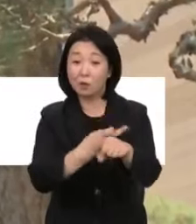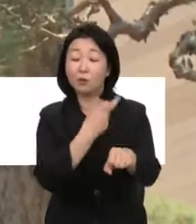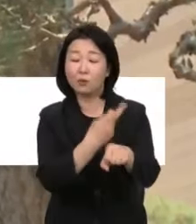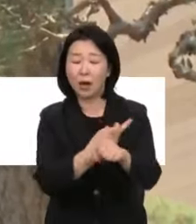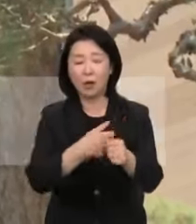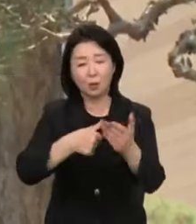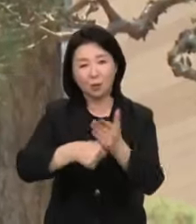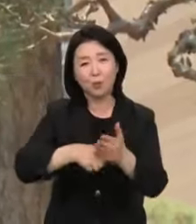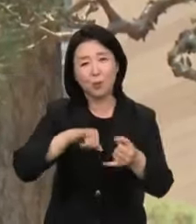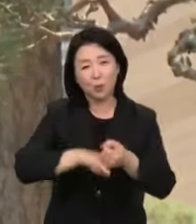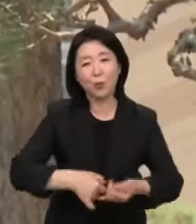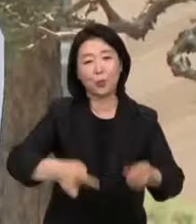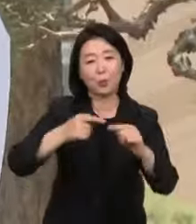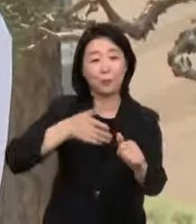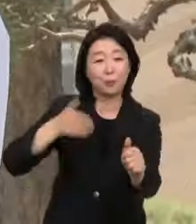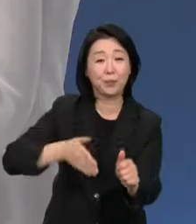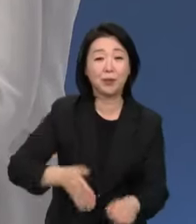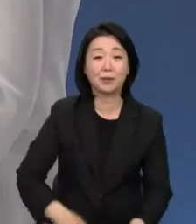가주십시오.